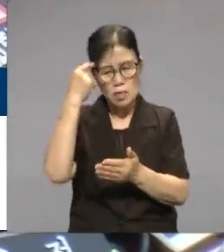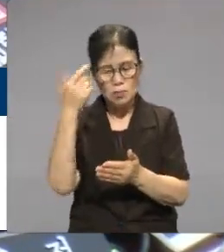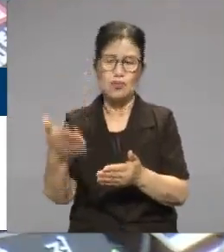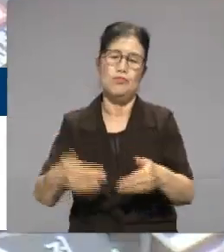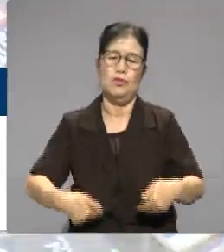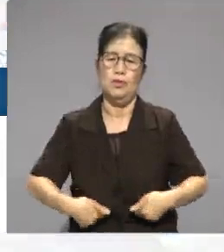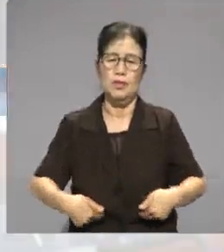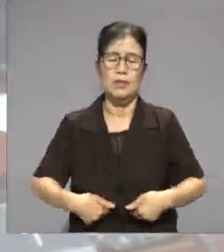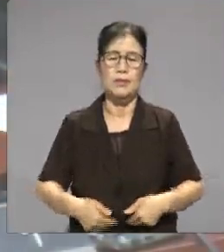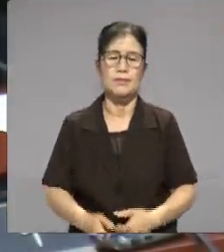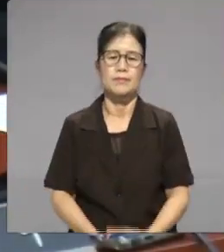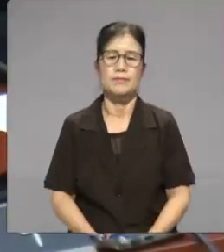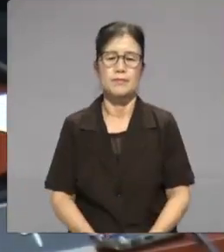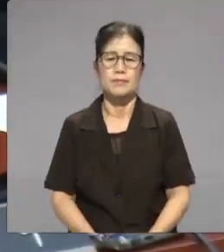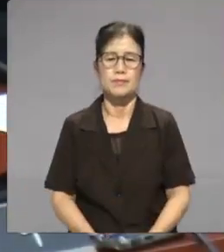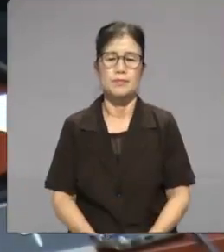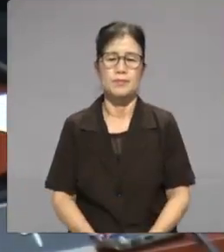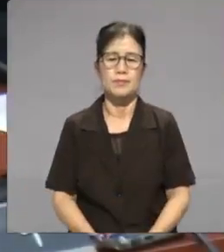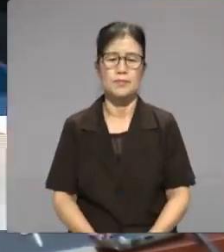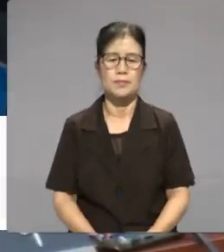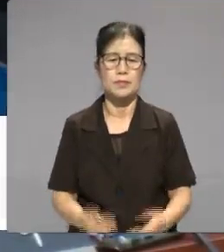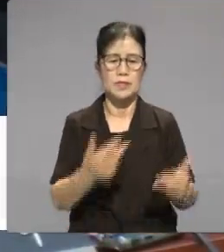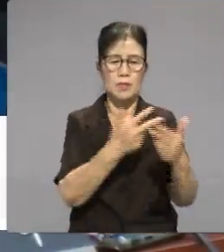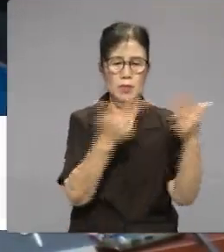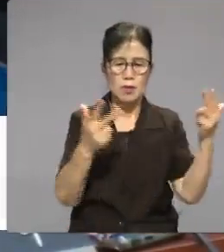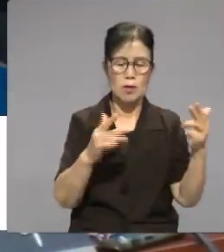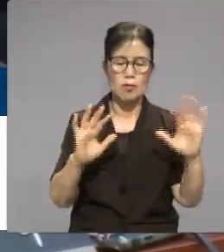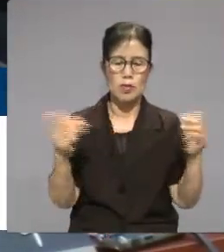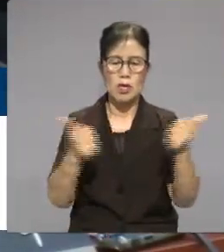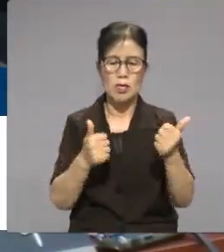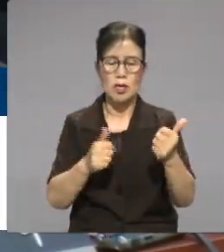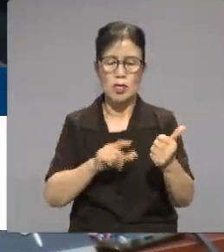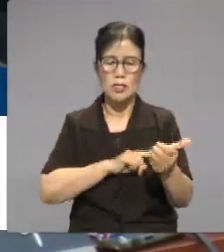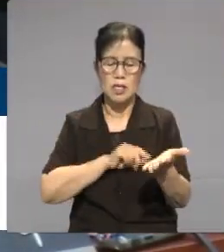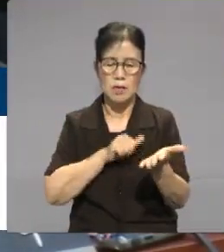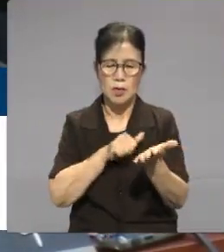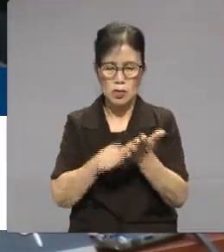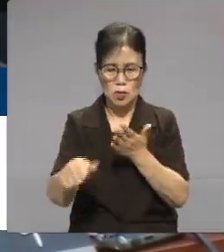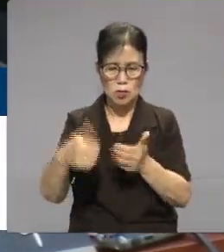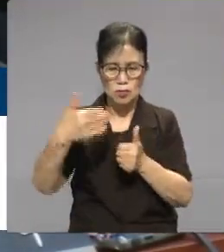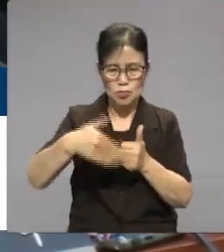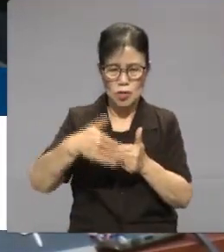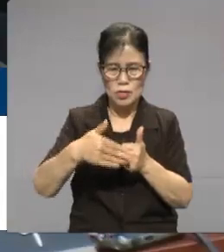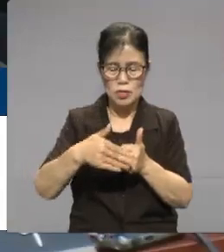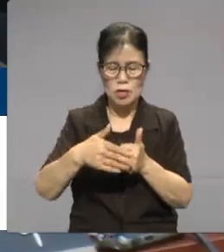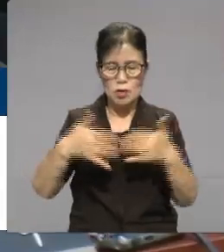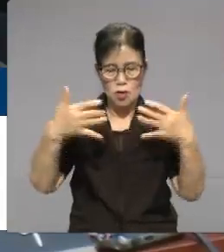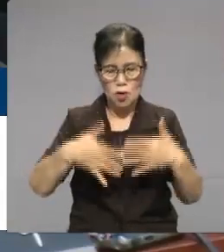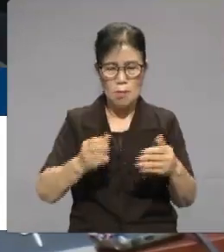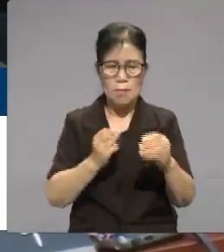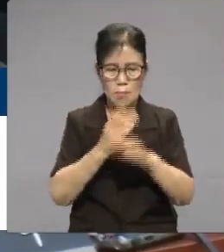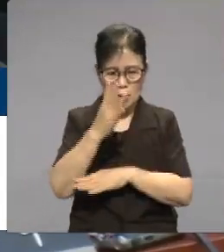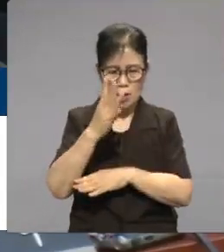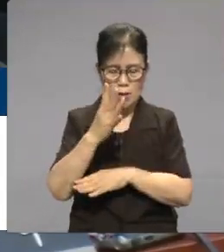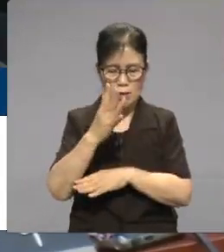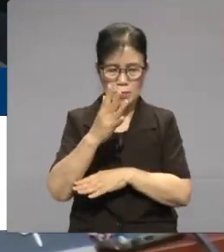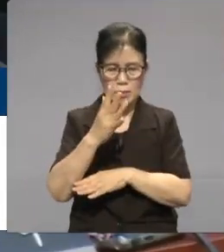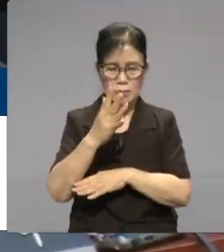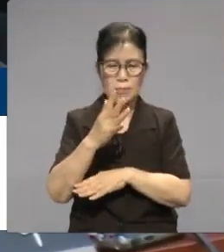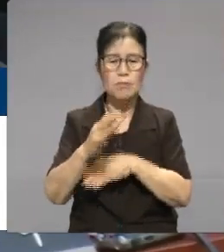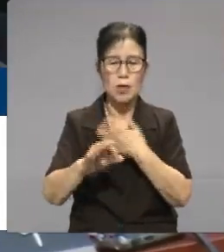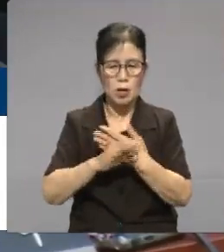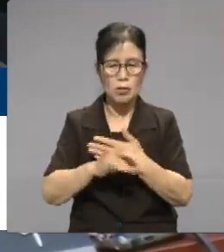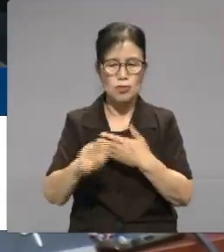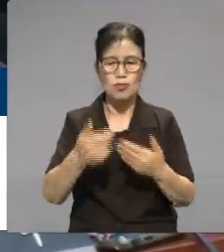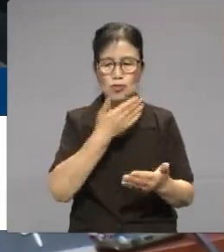질문을 해야 합니다 이재명 대표의 국회원 재명 청원이 만약에 들어와서 요건을 넘겼다고 칩시다